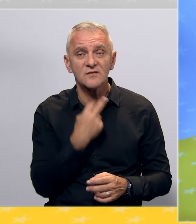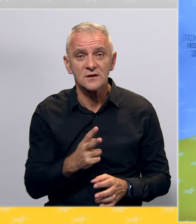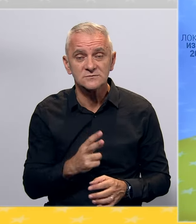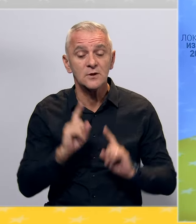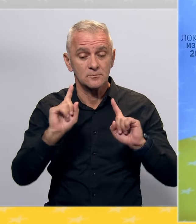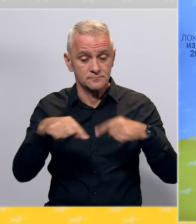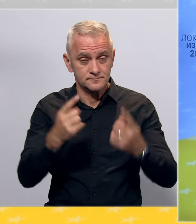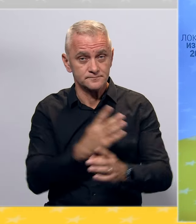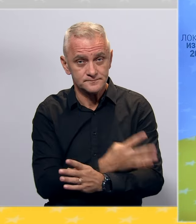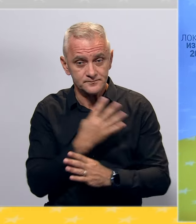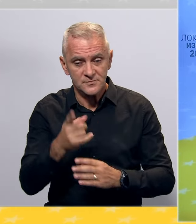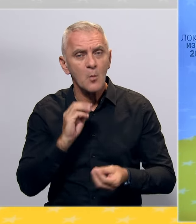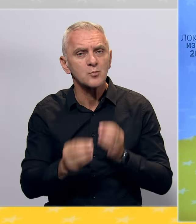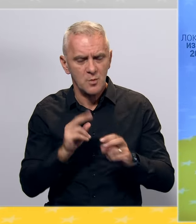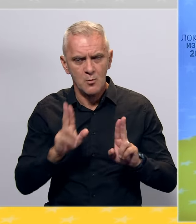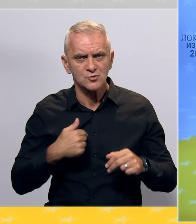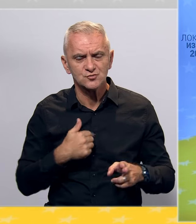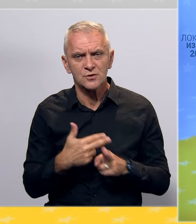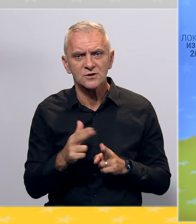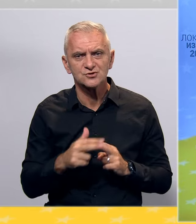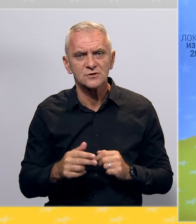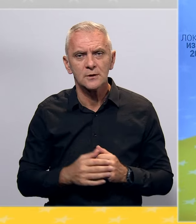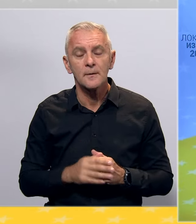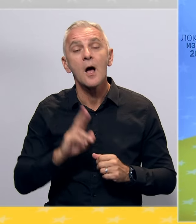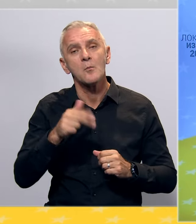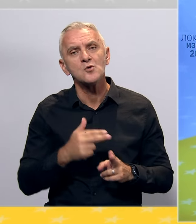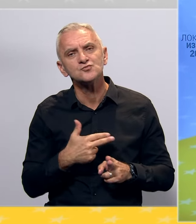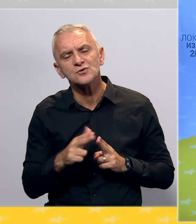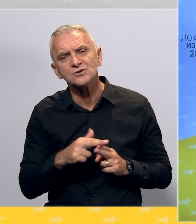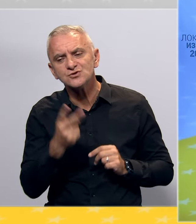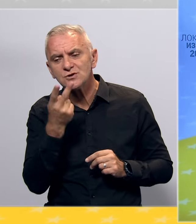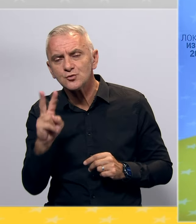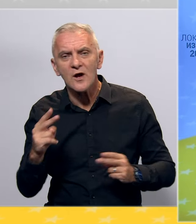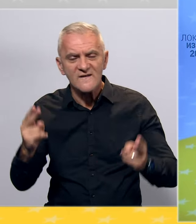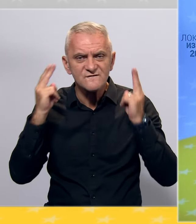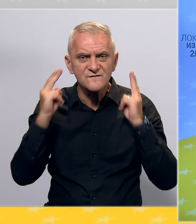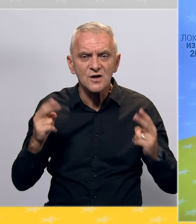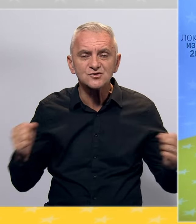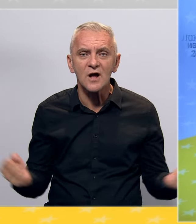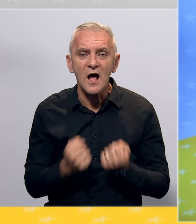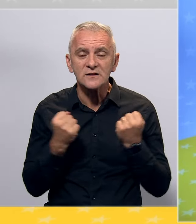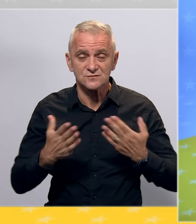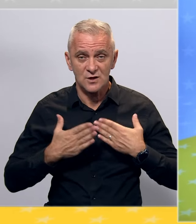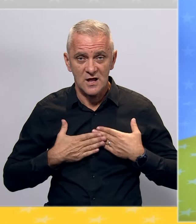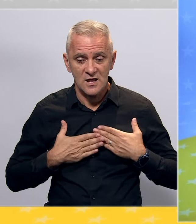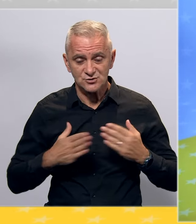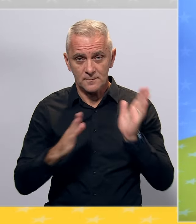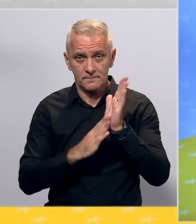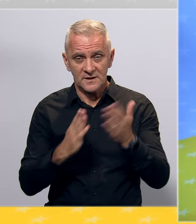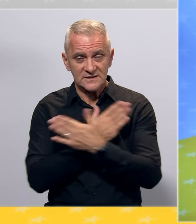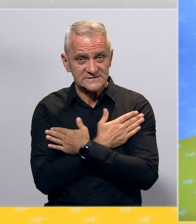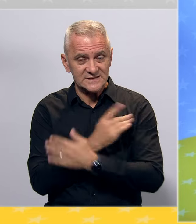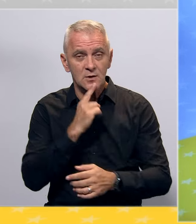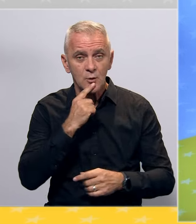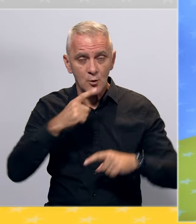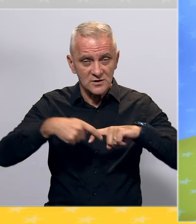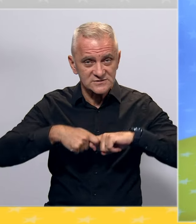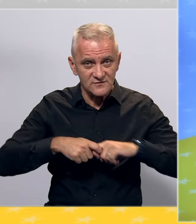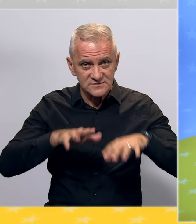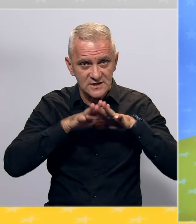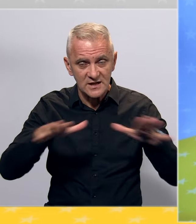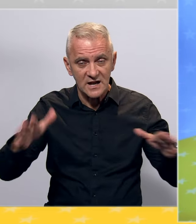narednom mandatu ovaj problem možemo riješiti, a možemo riješiti i ostale važne aktivnosti u našim mjesnim zajednicama koje su vezane za